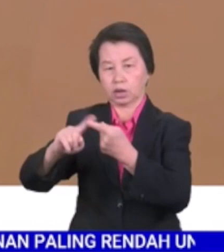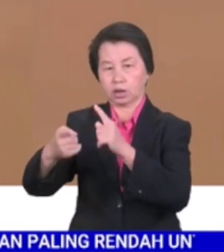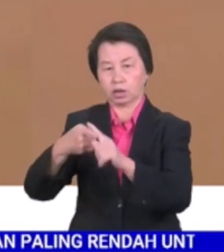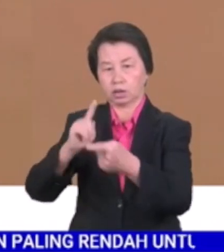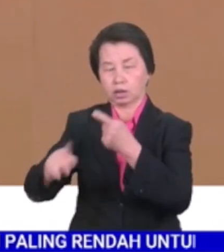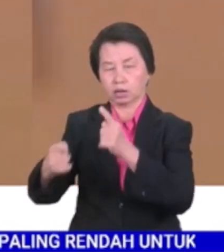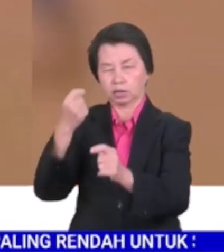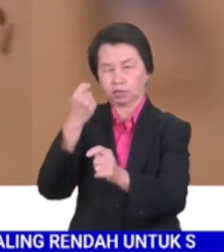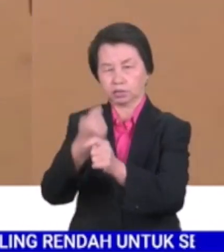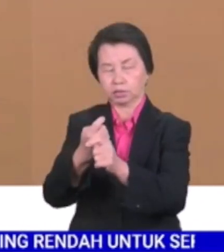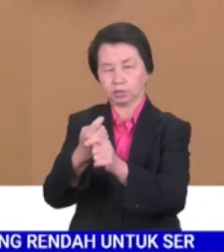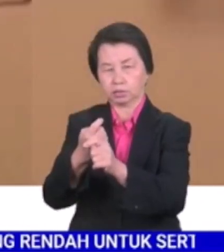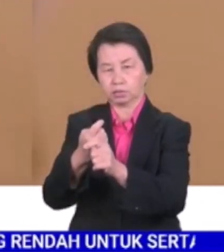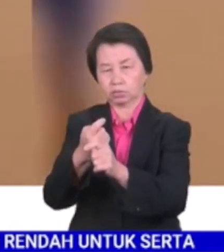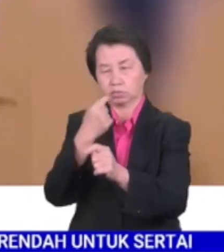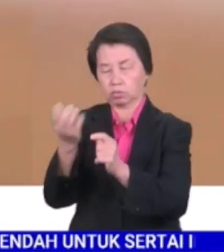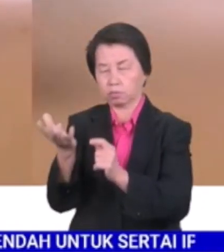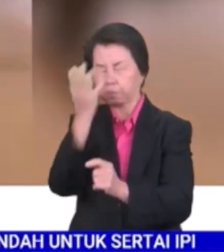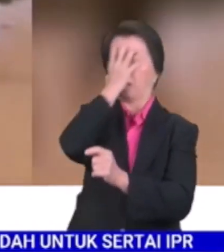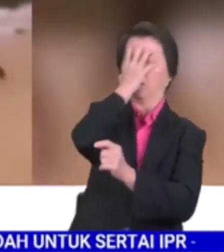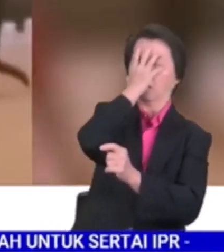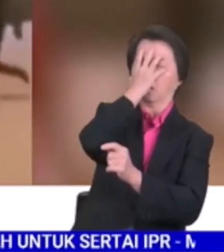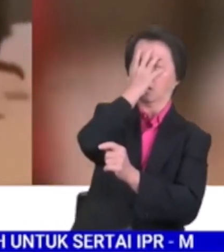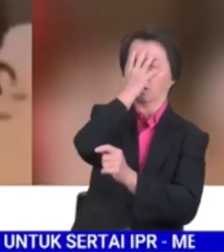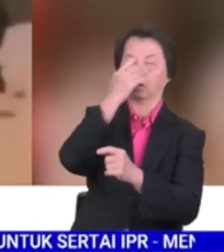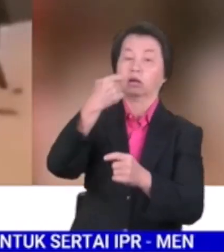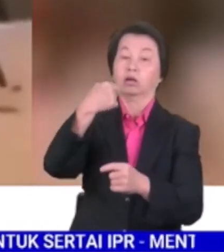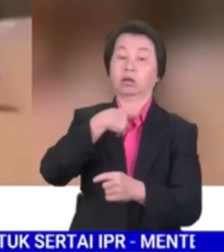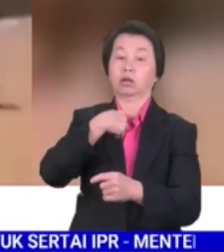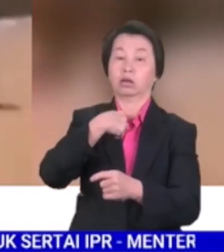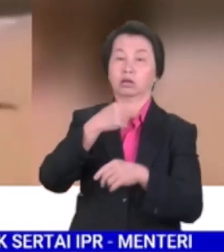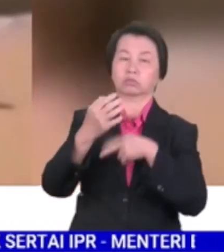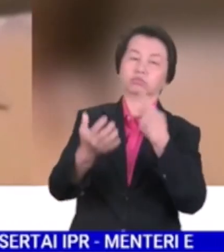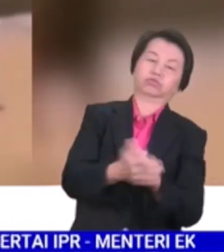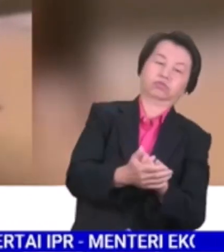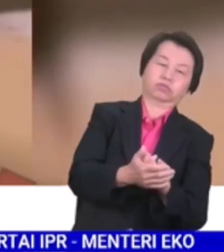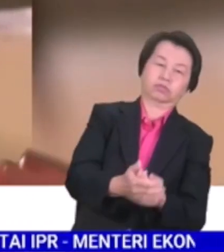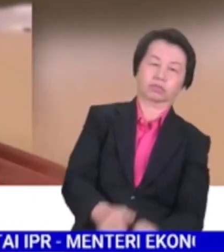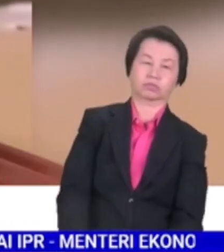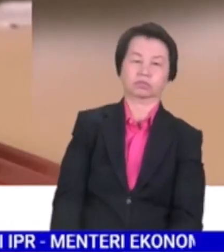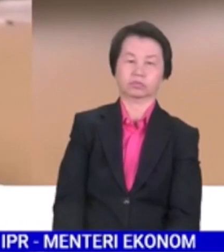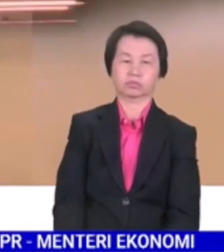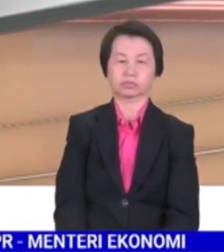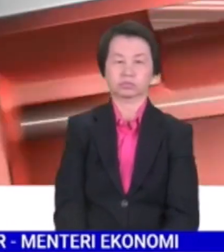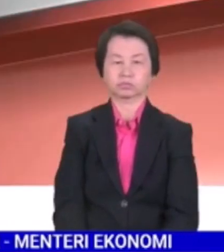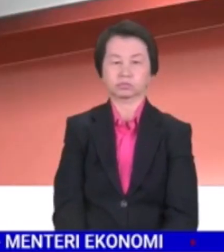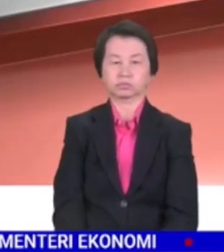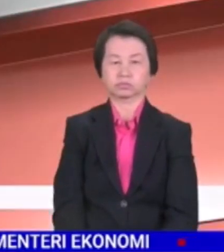rakannya tepat mengenai mukanya hingga menyebabkan dia tumbang.